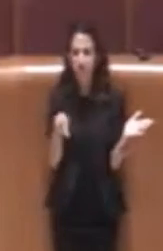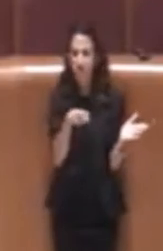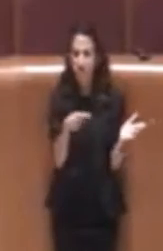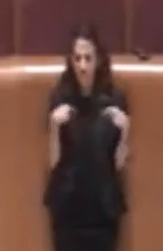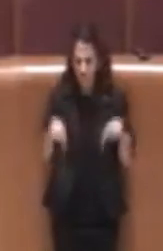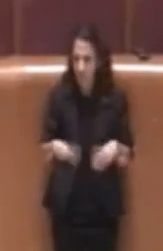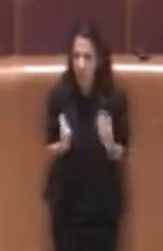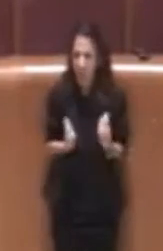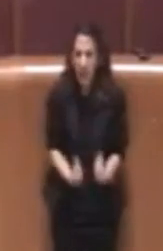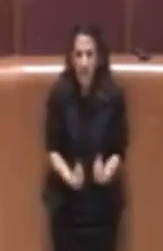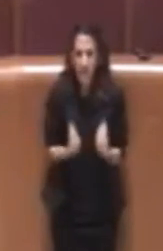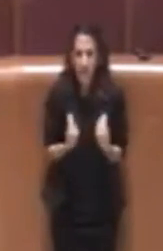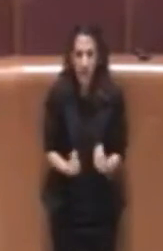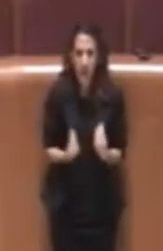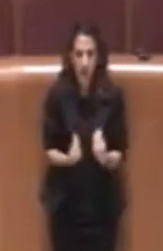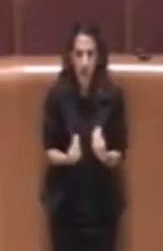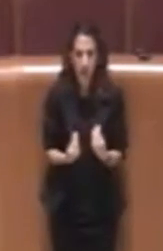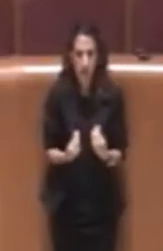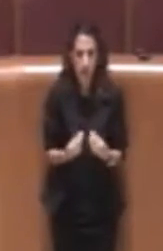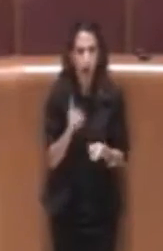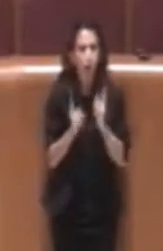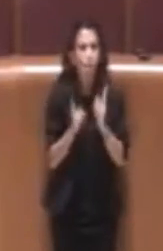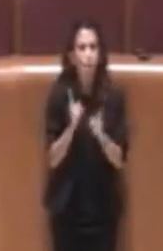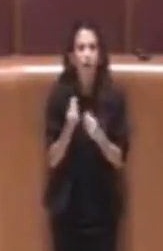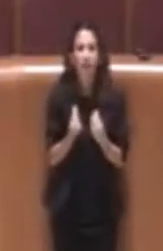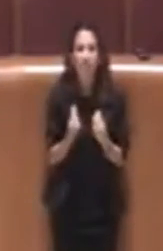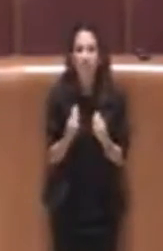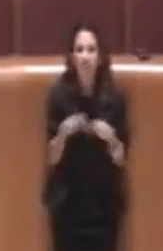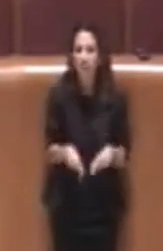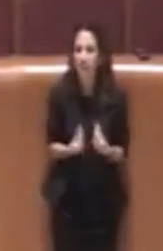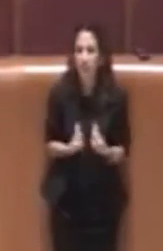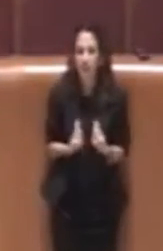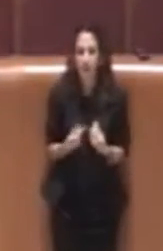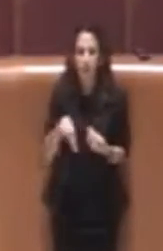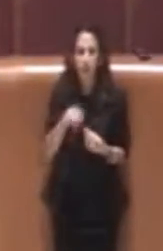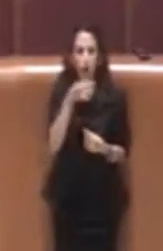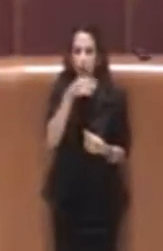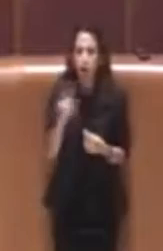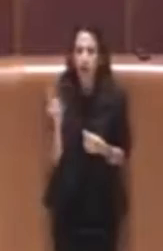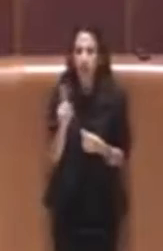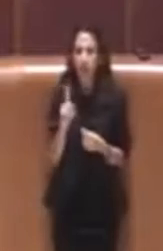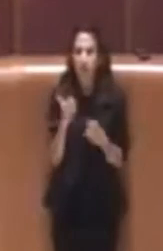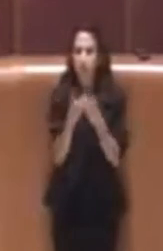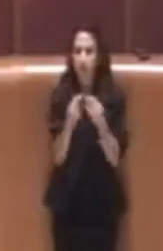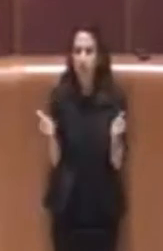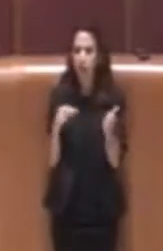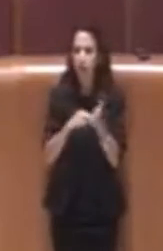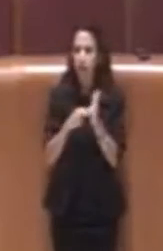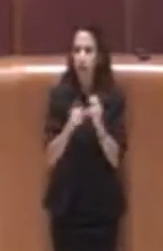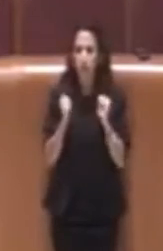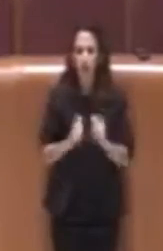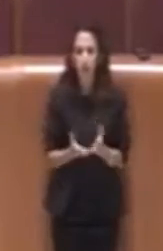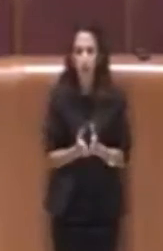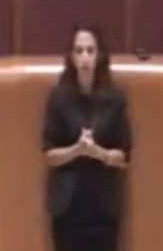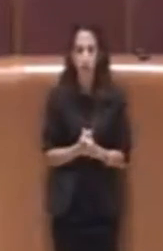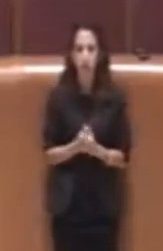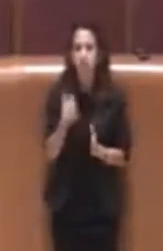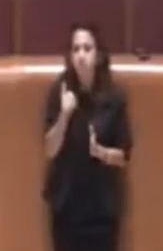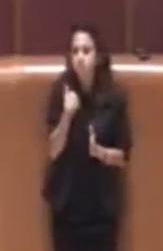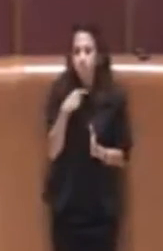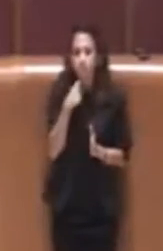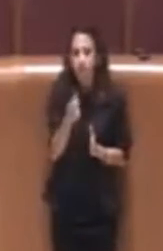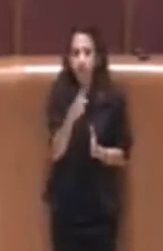ci siamo a fare qui? La politica che c'è a fare se non riusciamo a risolvere i problemi ai cittadini? Quindi io